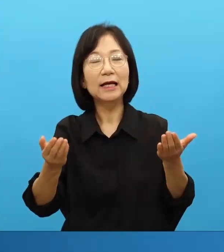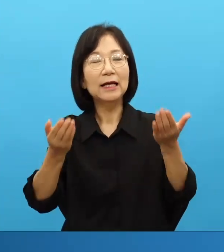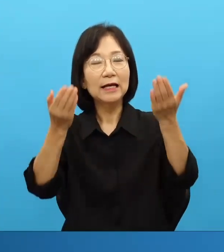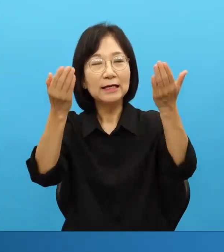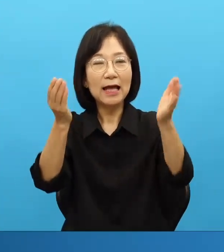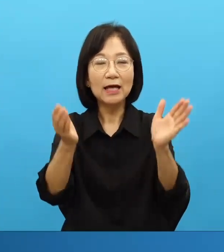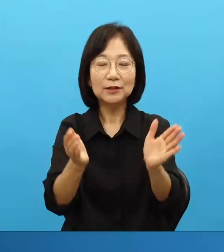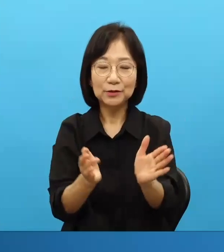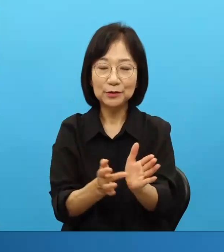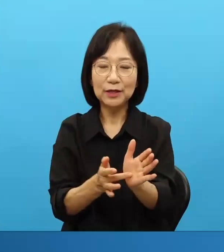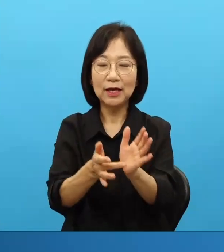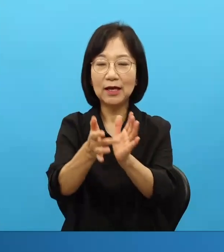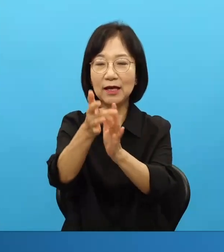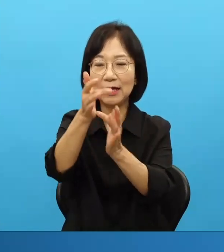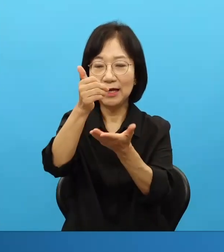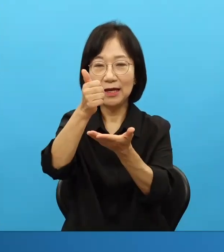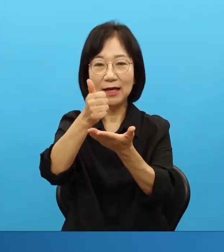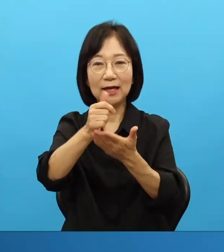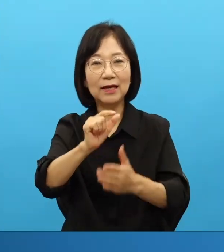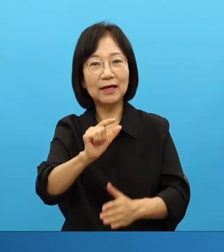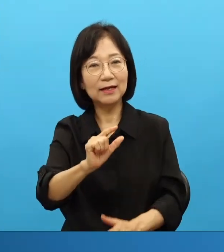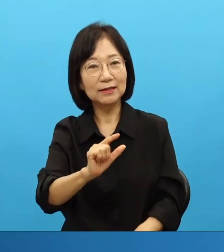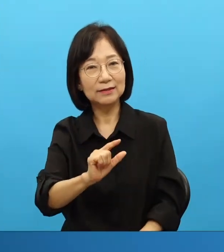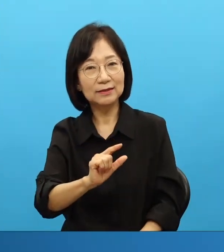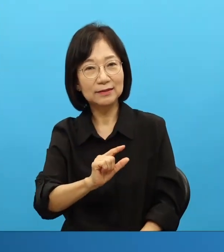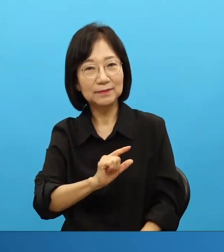부르리. 예수의